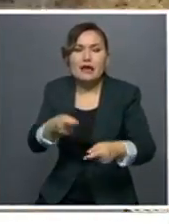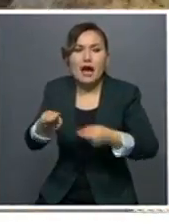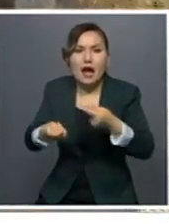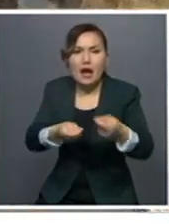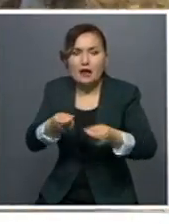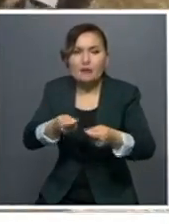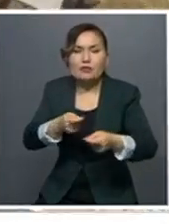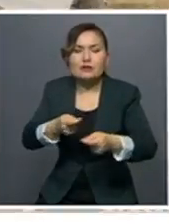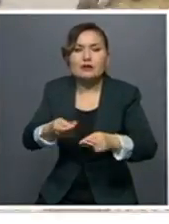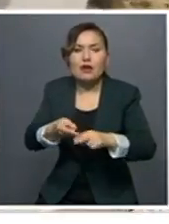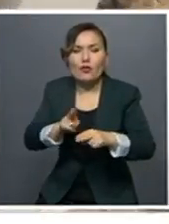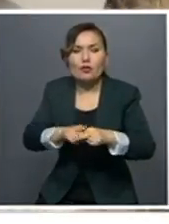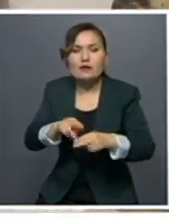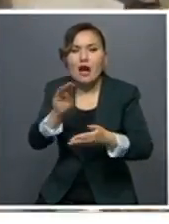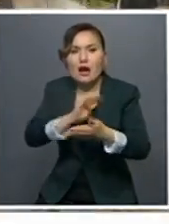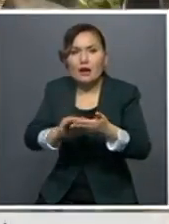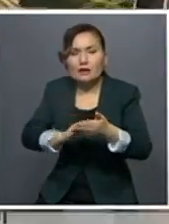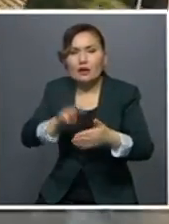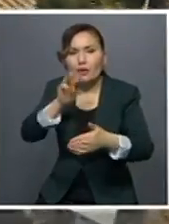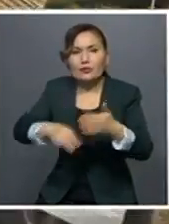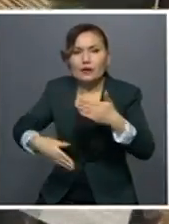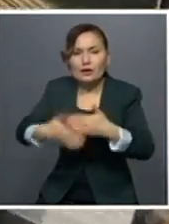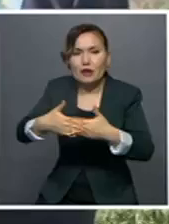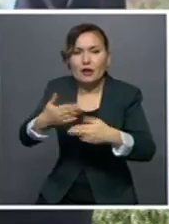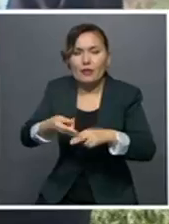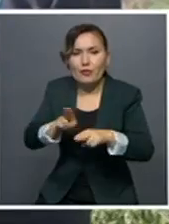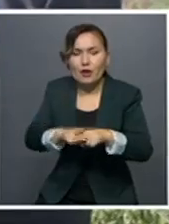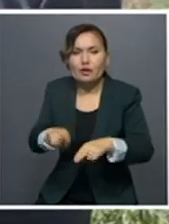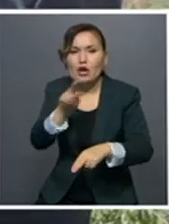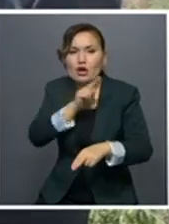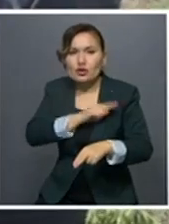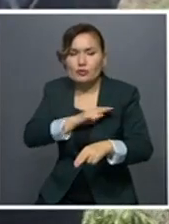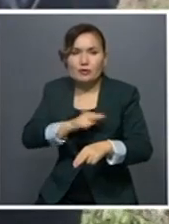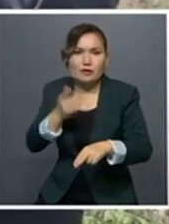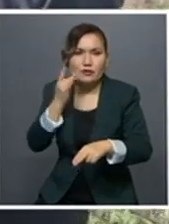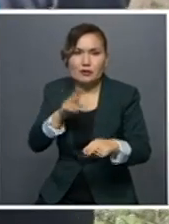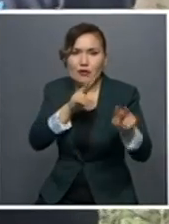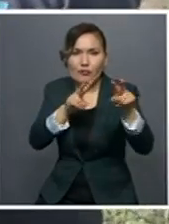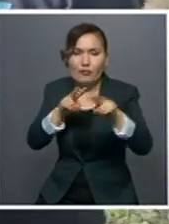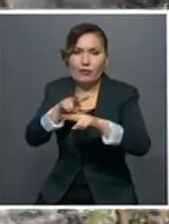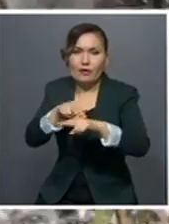хаттама толтырды. Мамандар дронды іздеу құтқару жұмыстары кезінде де пайдаланбақшы.